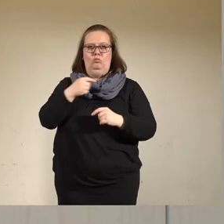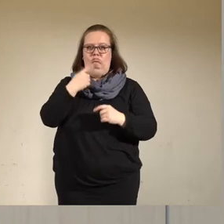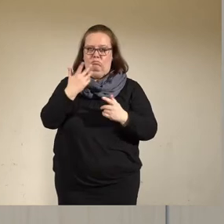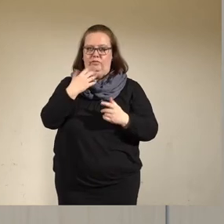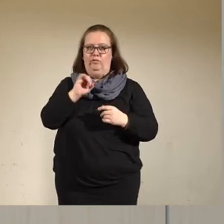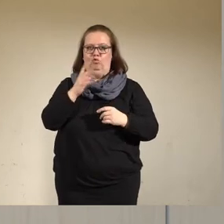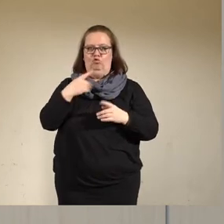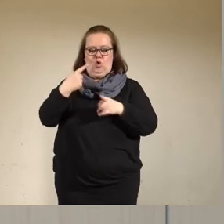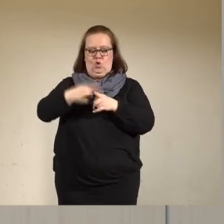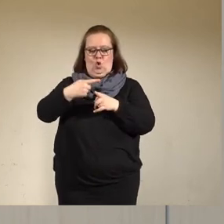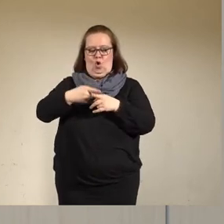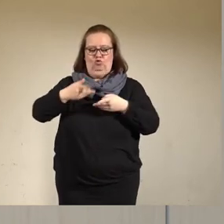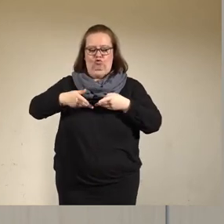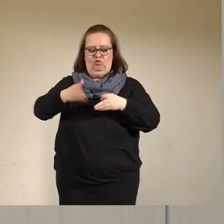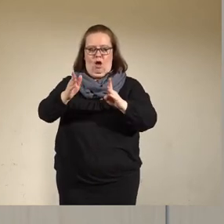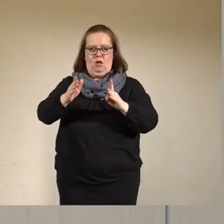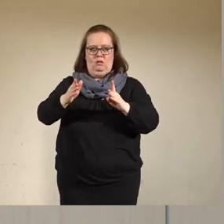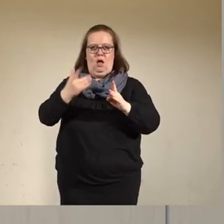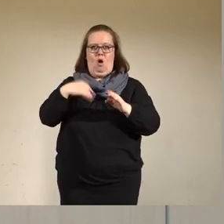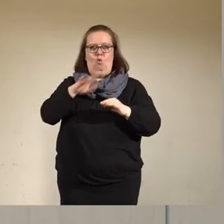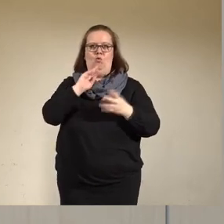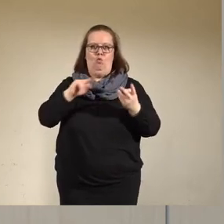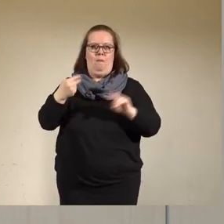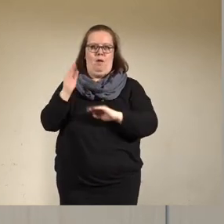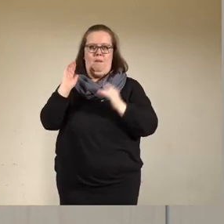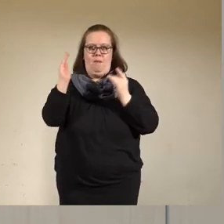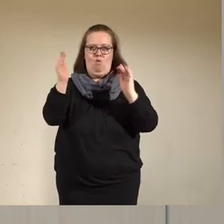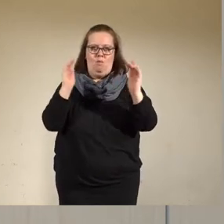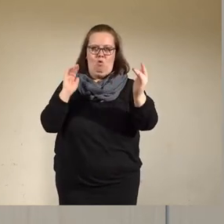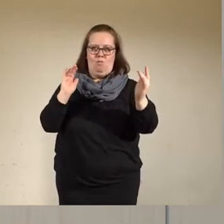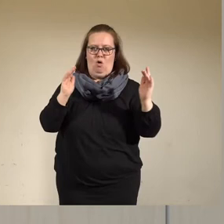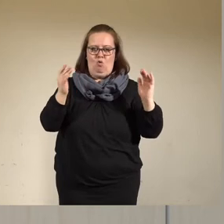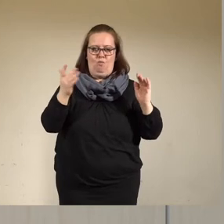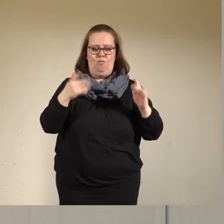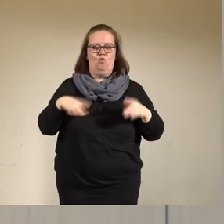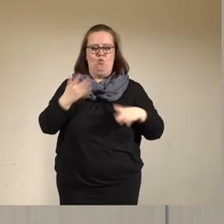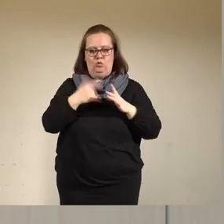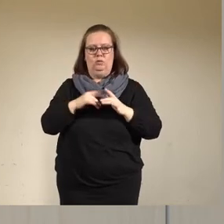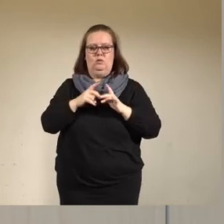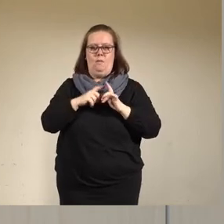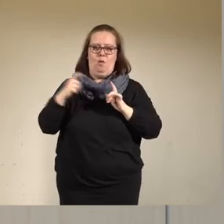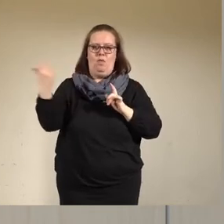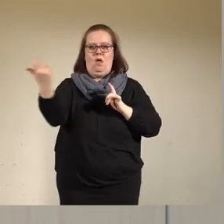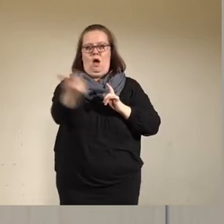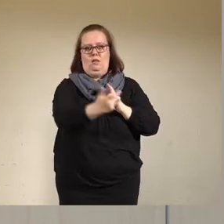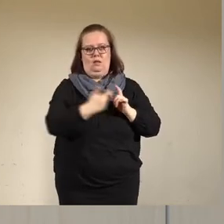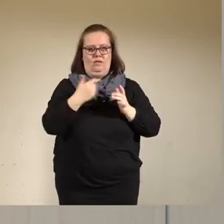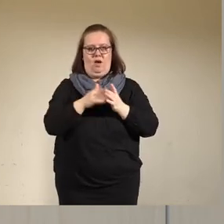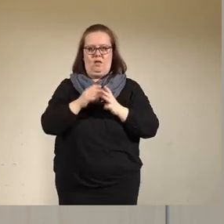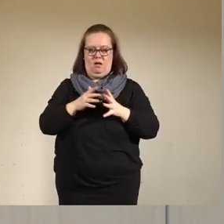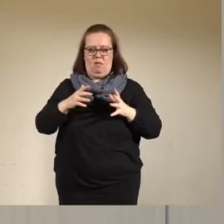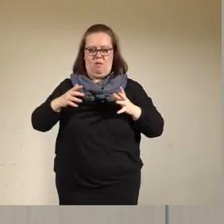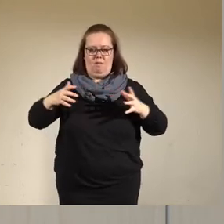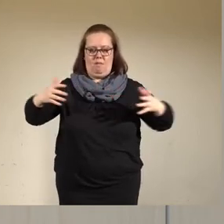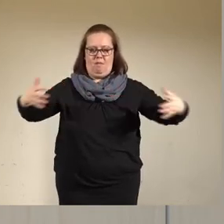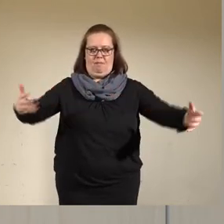die Kreuzstraße zu einem baumbestandenen Boulevard umgestaltet werden und der Promenadenring weiter wachsen kann. Wir